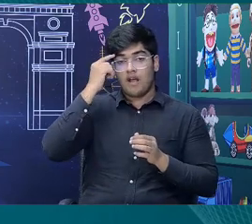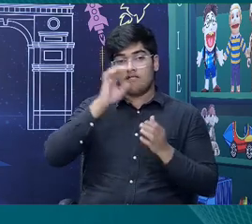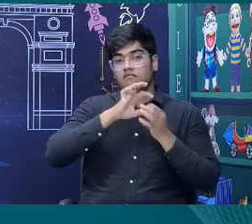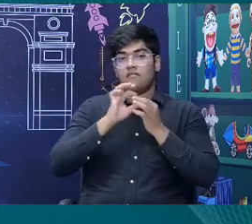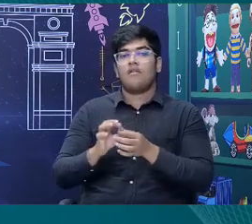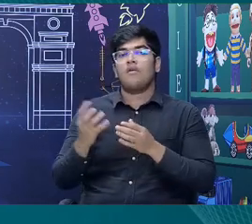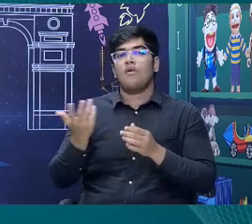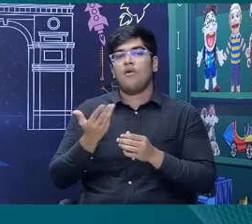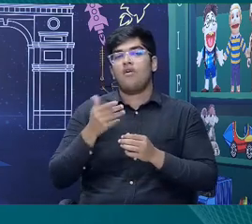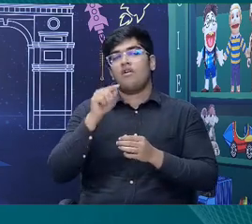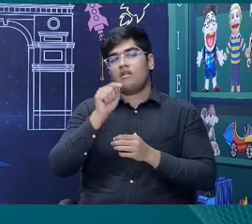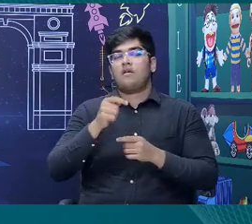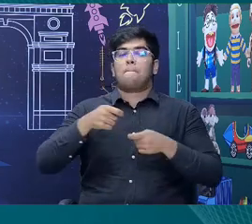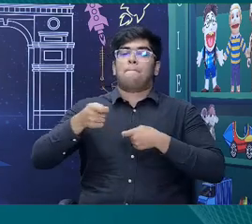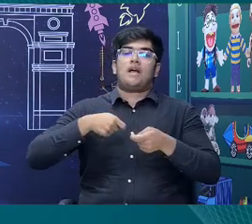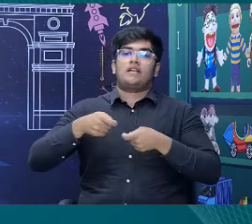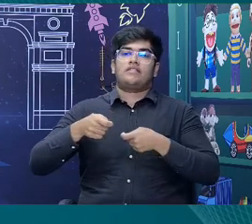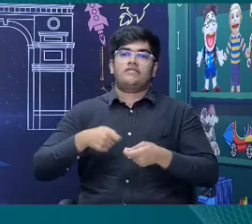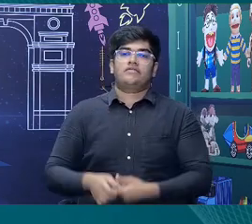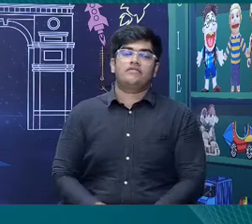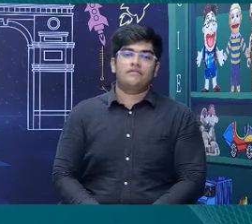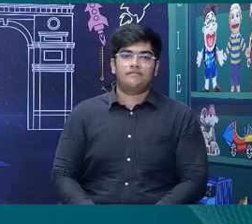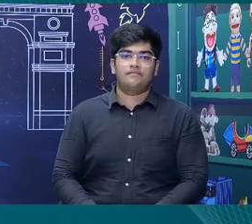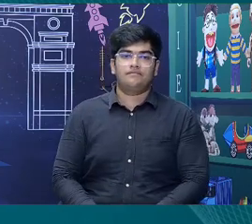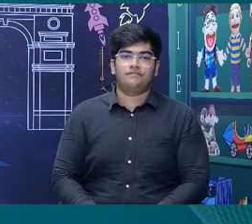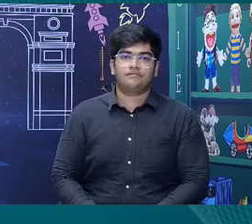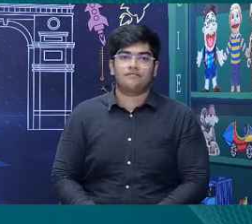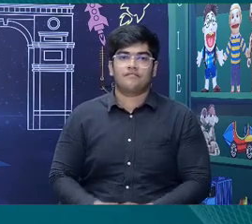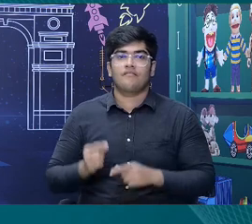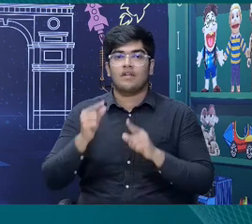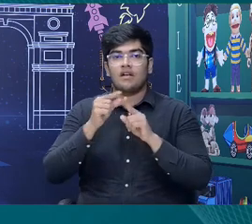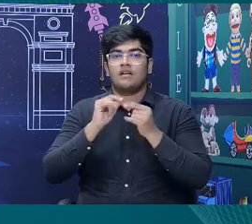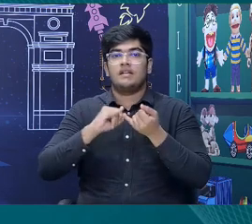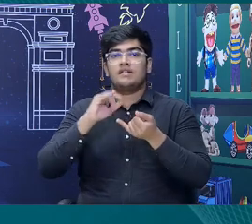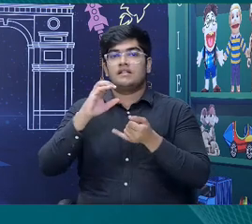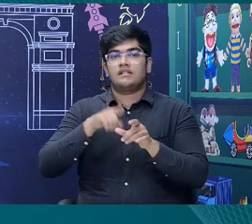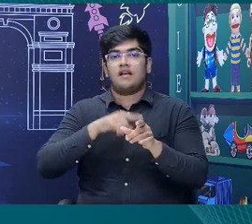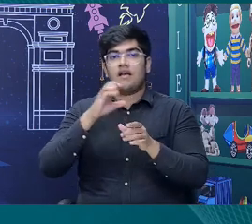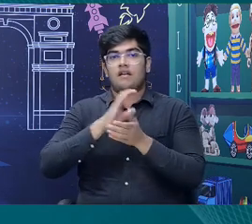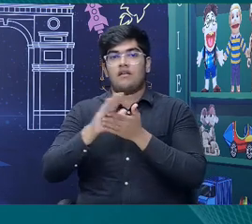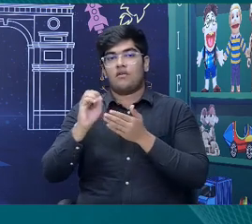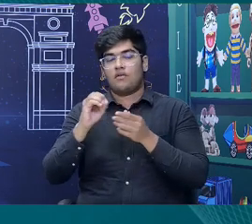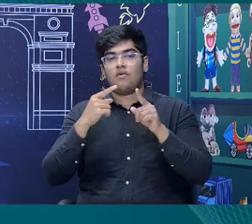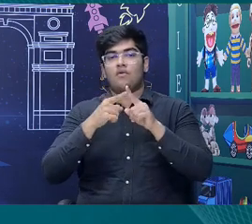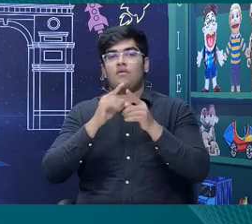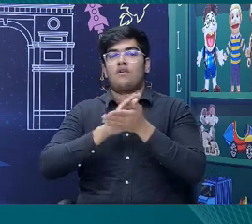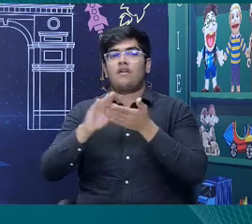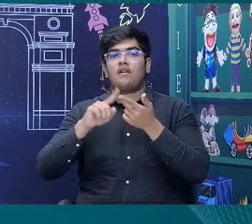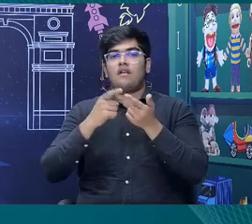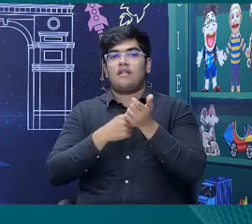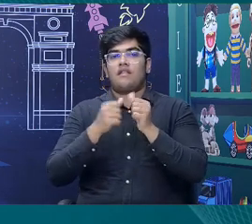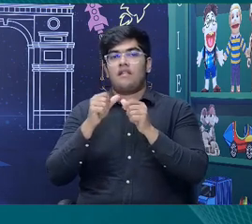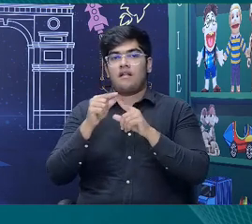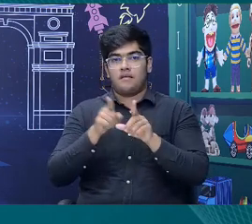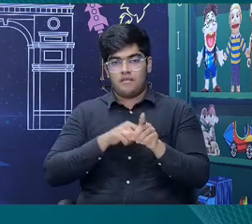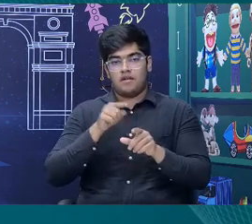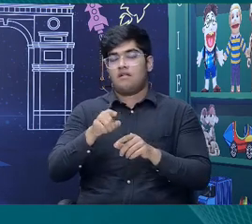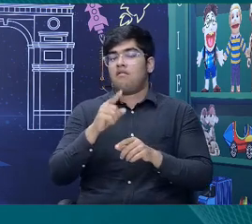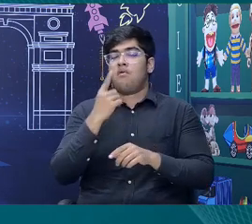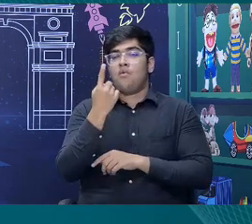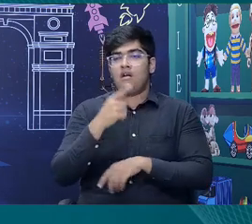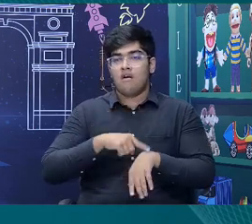हैं उसको आप मैनेज कर रहे हो अब साइकोथेरेपी थोड़ा लंबा प्रोसेस है क्यों क्योंकि एक दो सेशंस में ये पॉसिबल